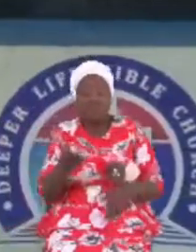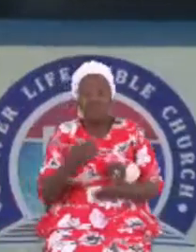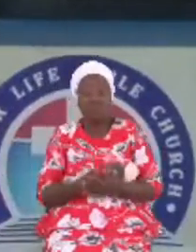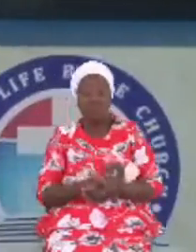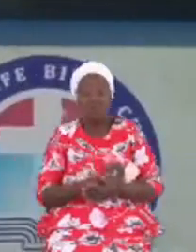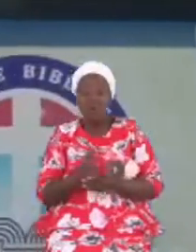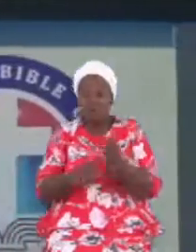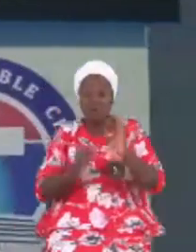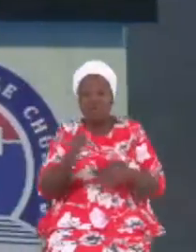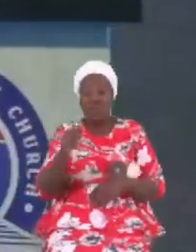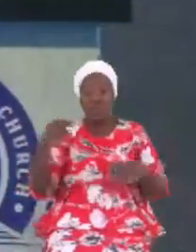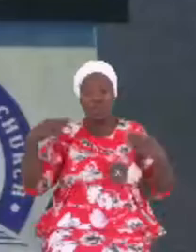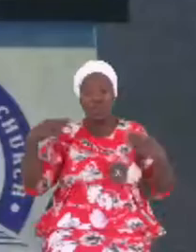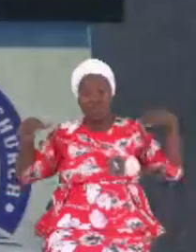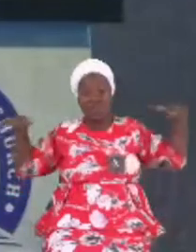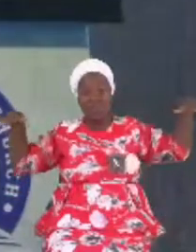un ange venait,